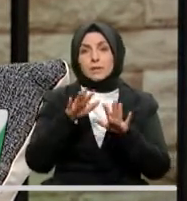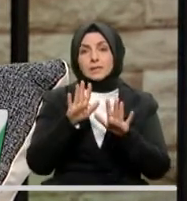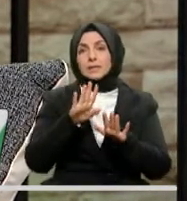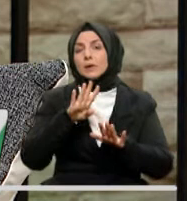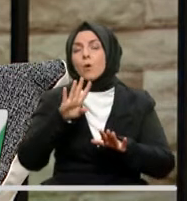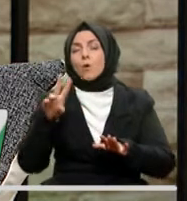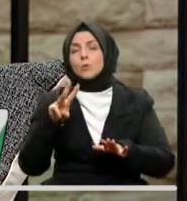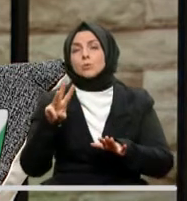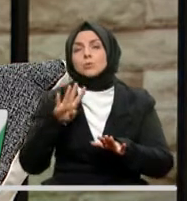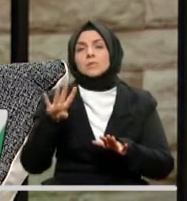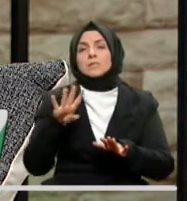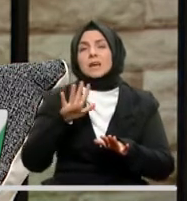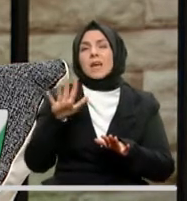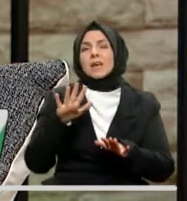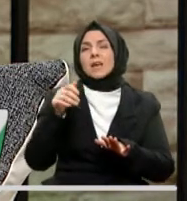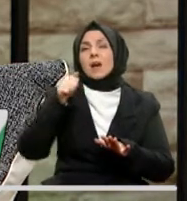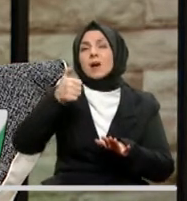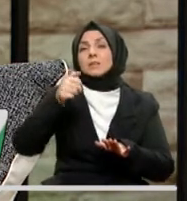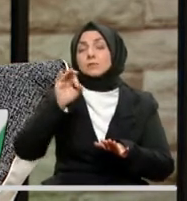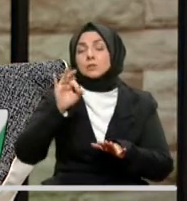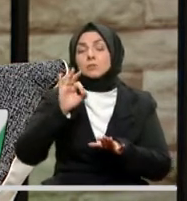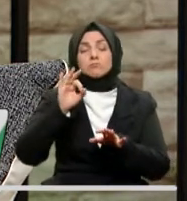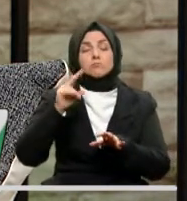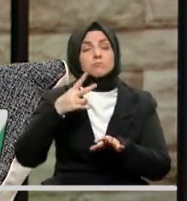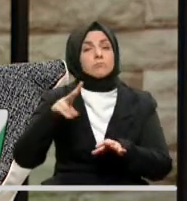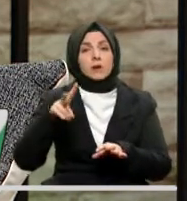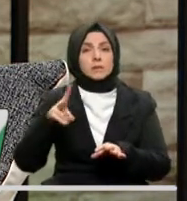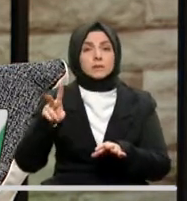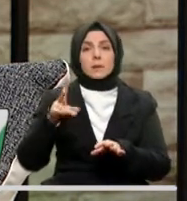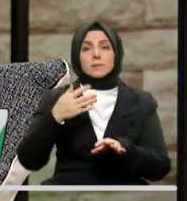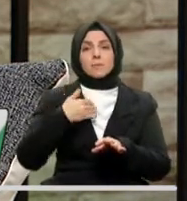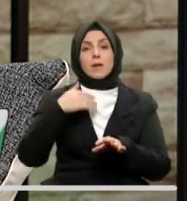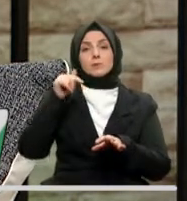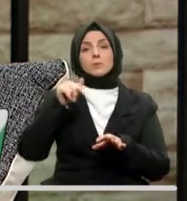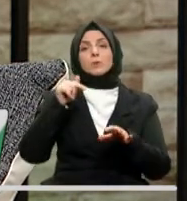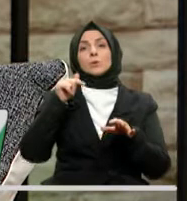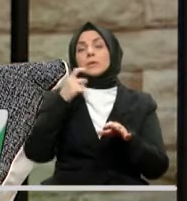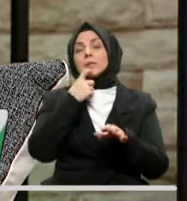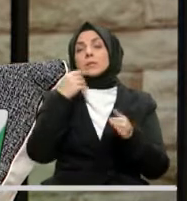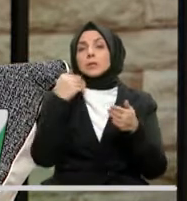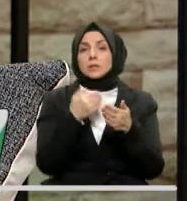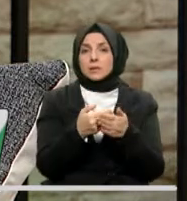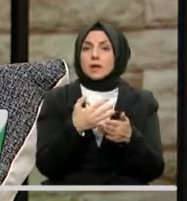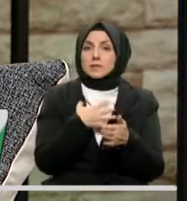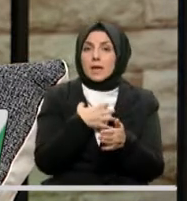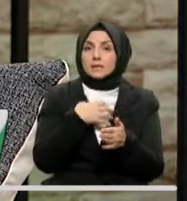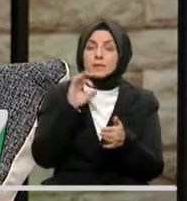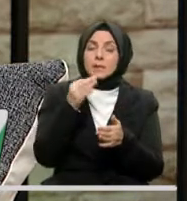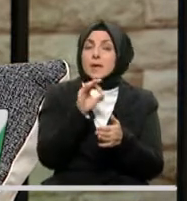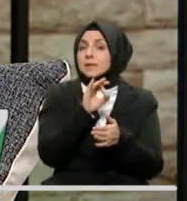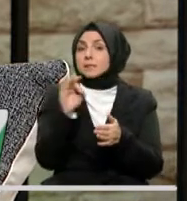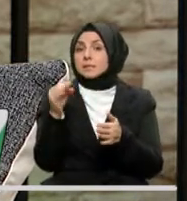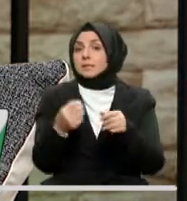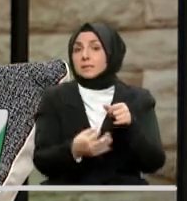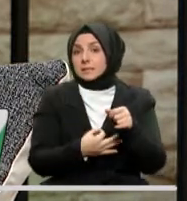üç fark etmez hangi yaşlar sen Ben bugüne kadar böyle gelmiş olabilirim değersiz bir insan gibi kendini hissetmiş olabilirim Ama